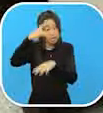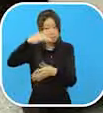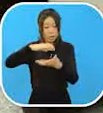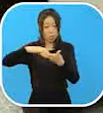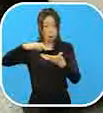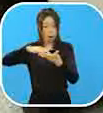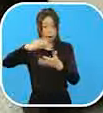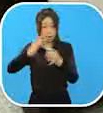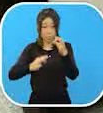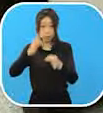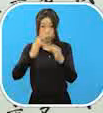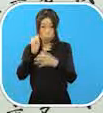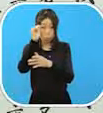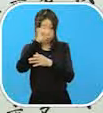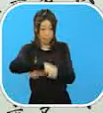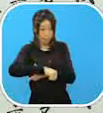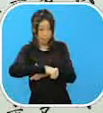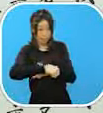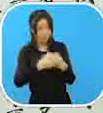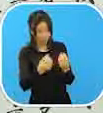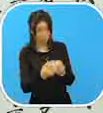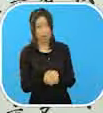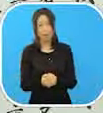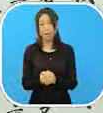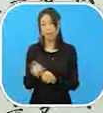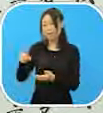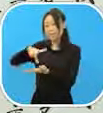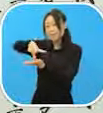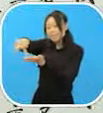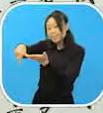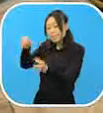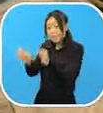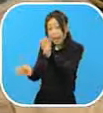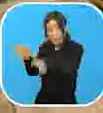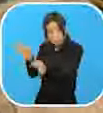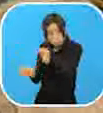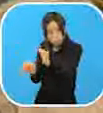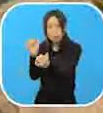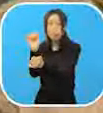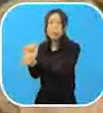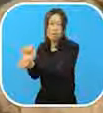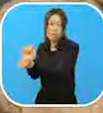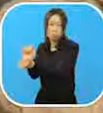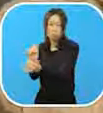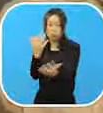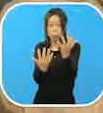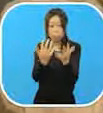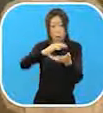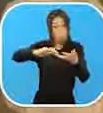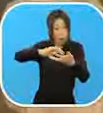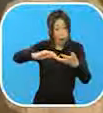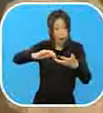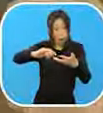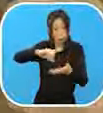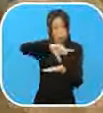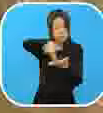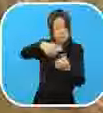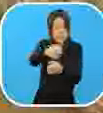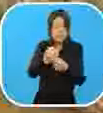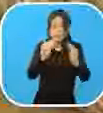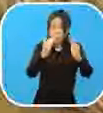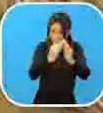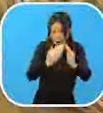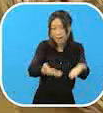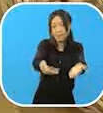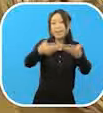納豆が認定されたそうですね。 地元の大豆にこだわり、わらもですね、地元の農家の皆さんからいただいてです